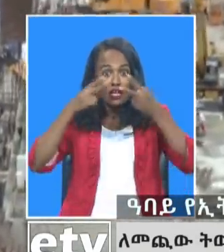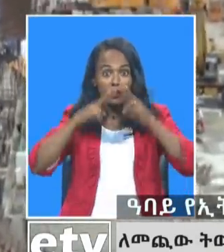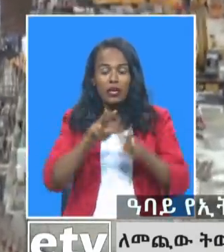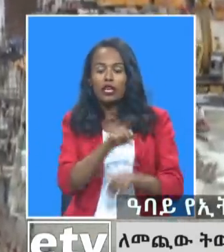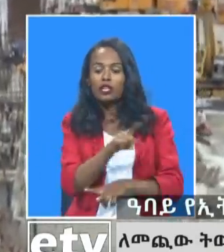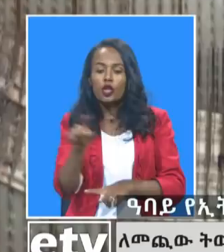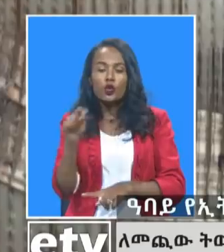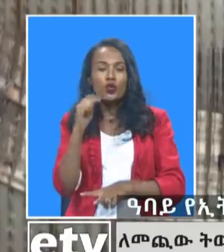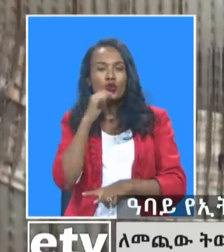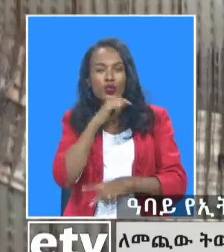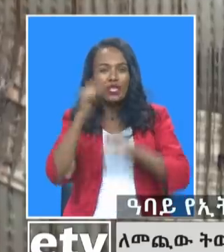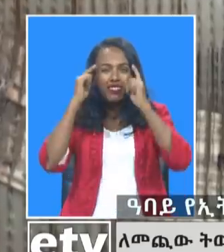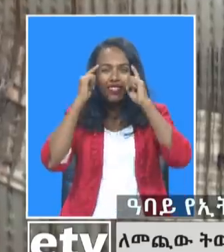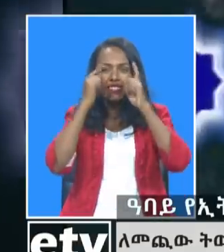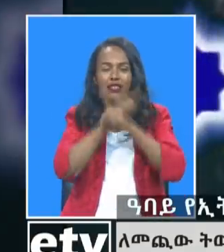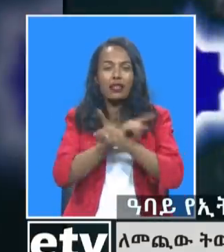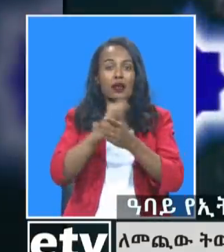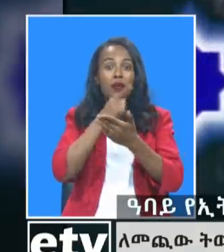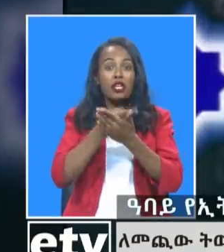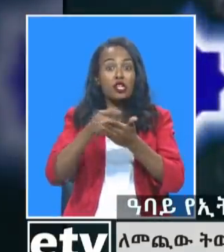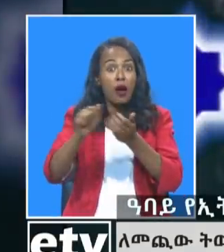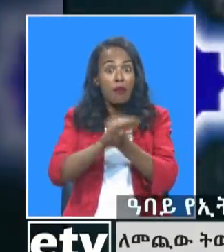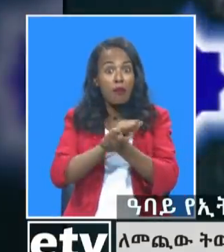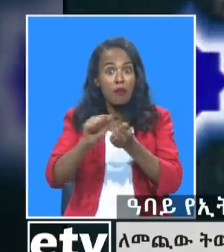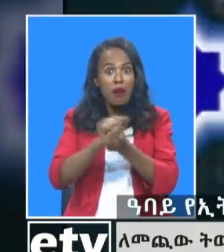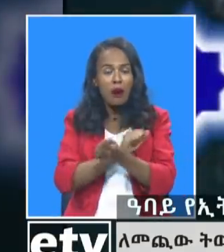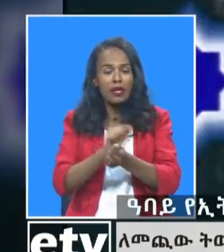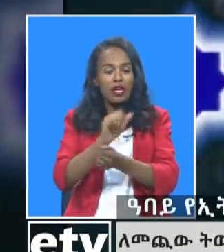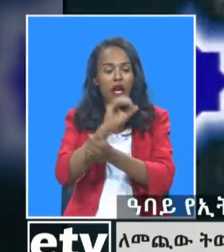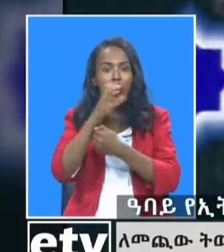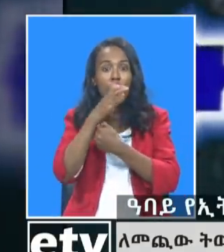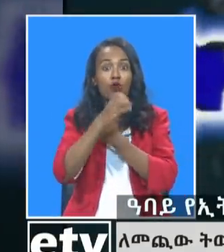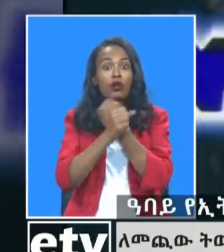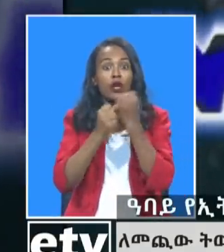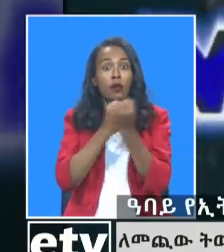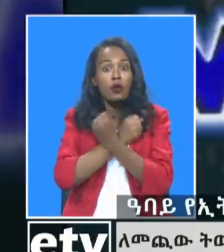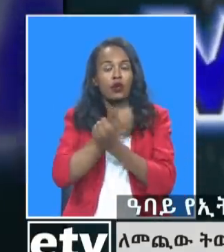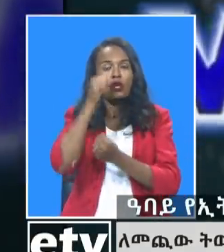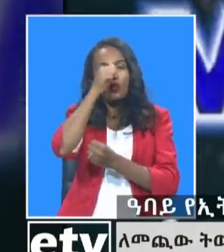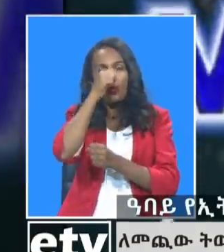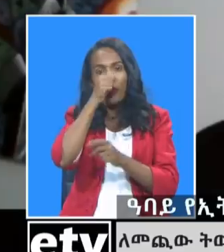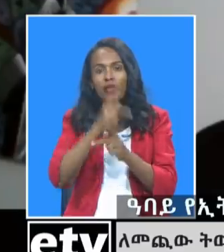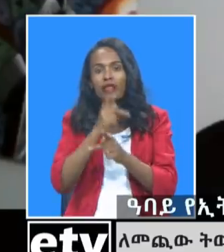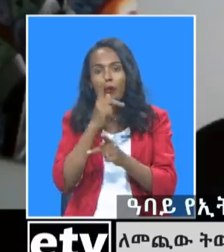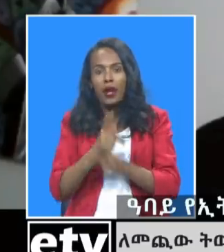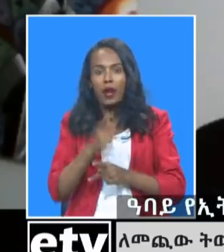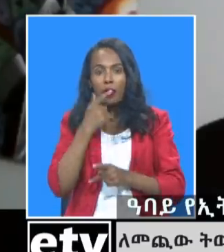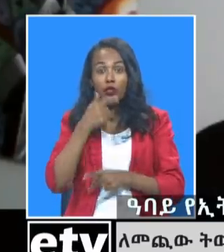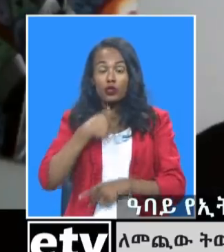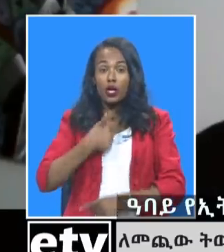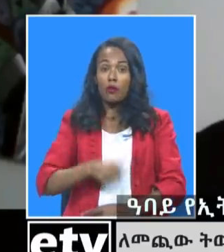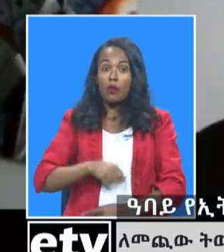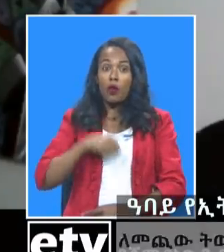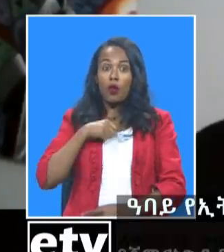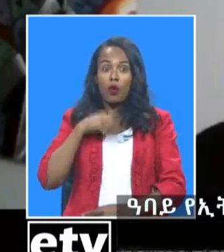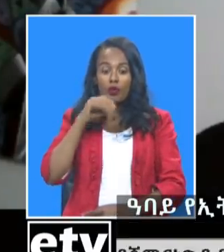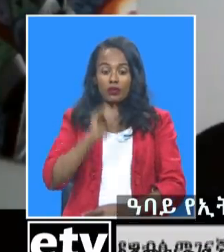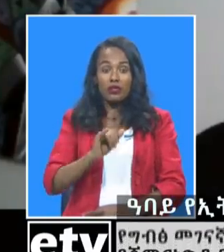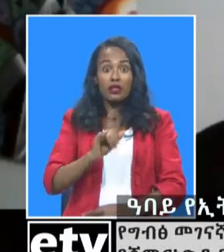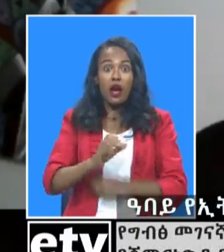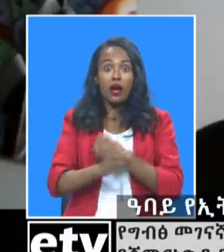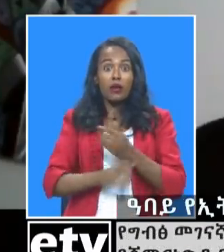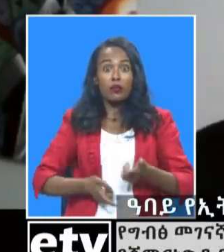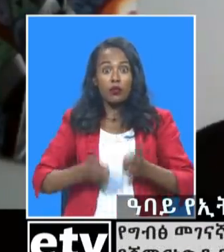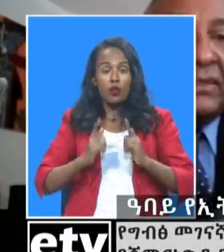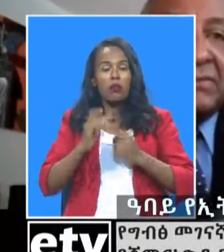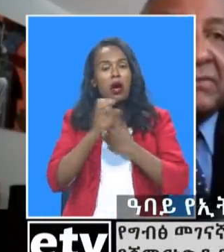የነርሱ የውሸትና የተሳሳተ መረጃን ማምከን አገሩን ከመውደድ ኢትዮጵያዊ ይተበቃል ባይ ናቸው። እኔ ምኮራው እዚህ ሀገር ብኖርም